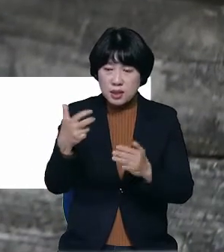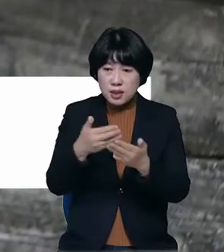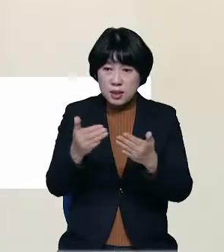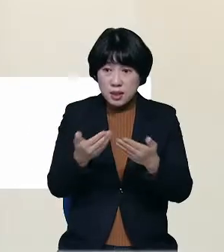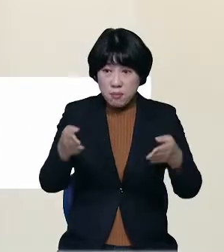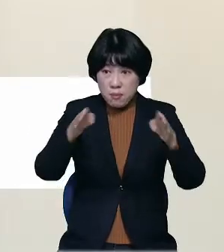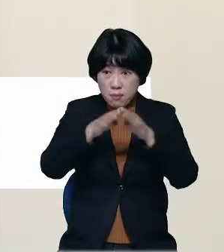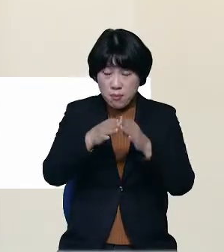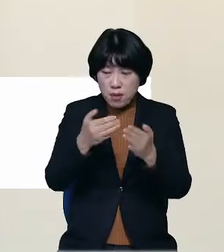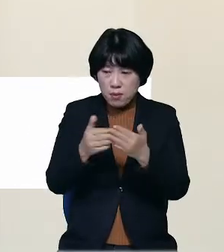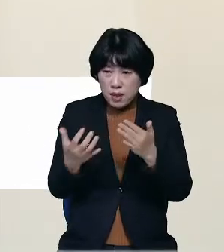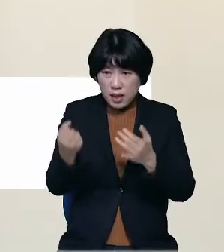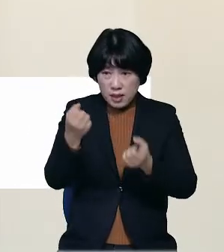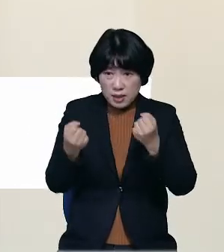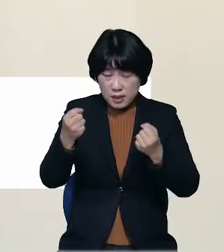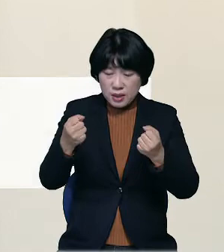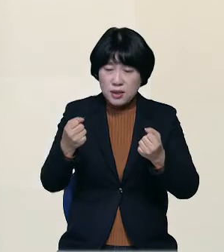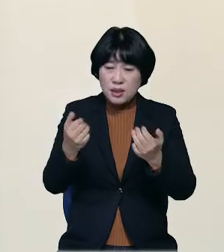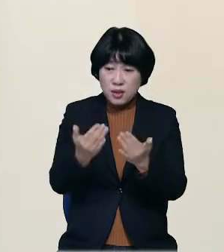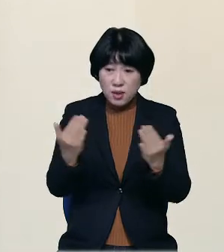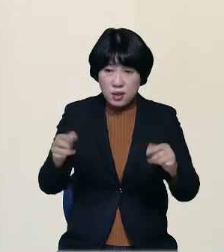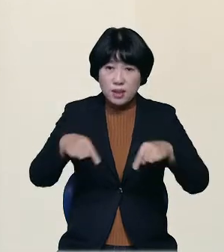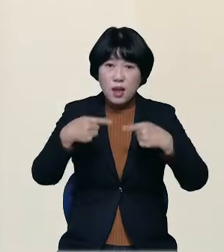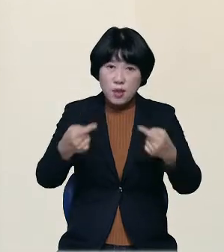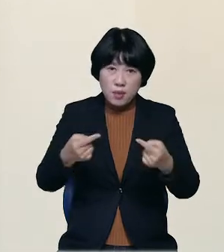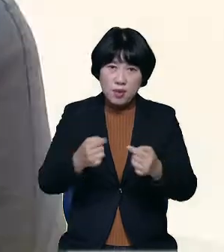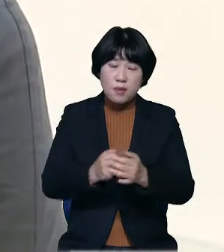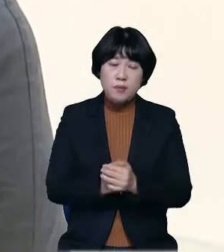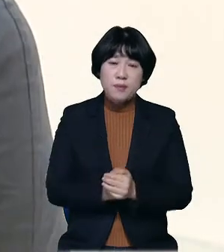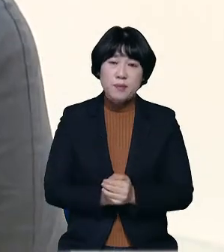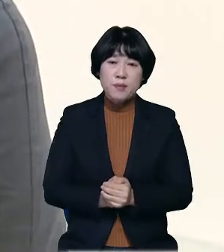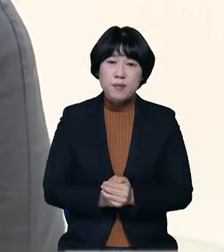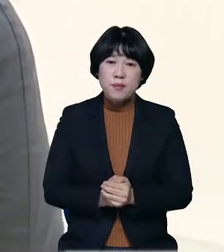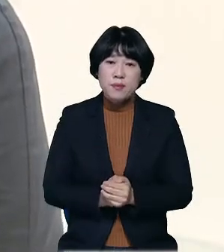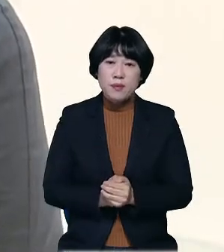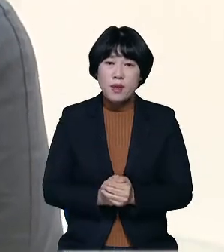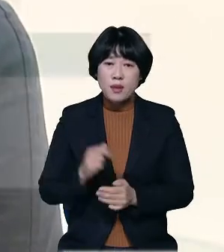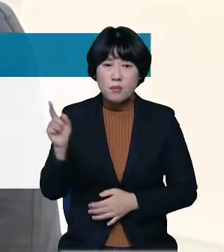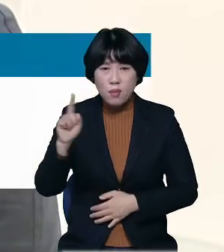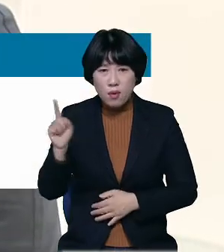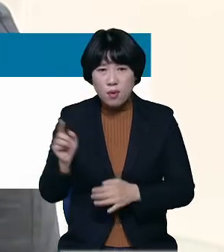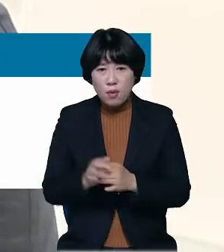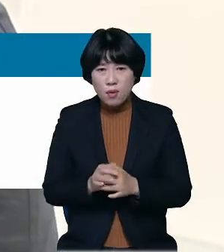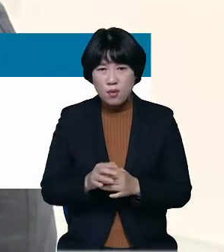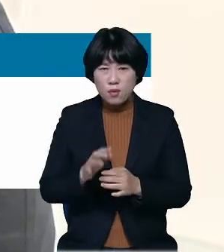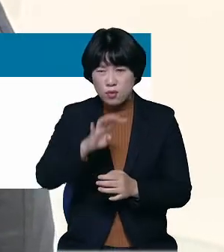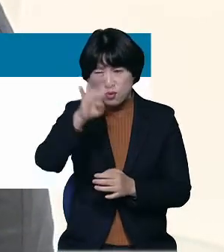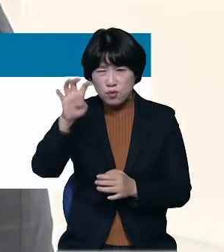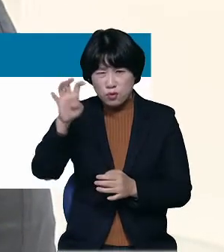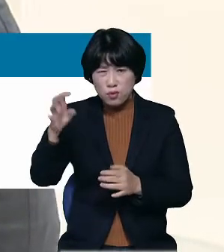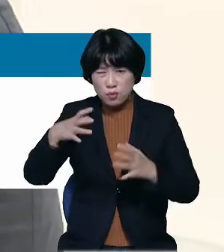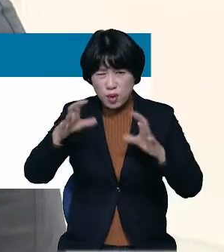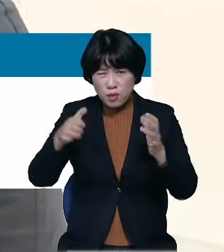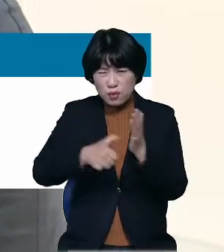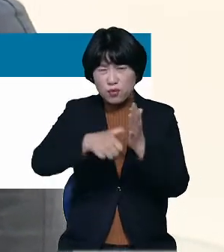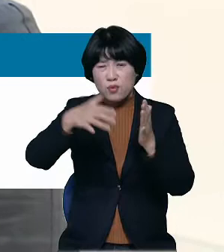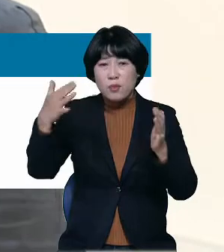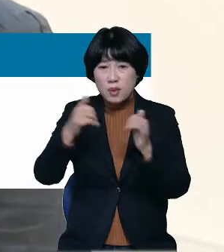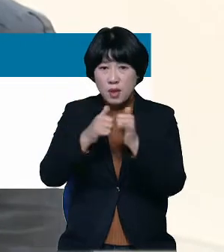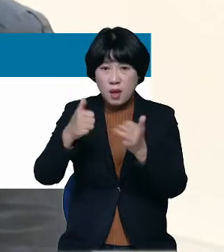작가 작품을 한자리에 소개하고 있습니다. 유럽에서 유명한 작가들을 모시고 와서 이제